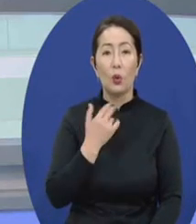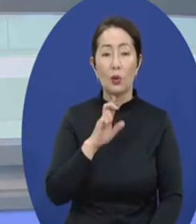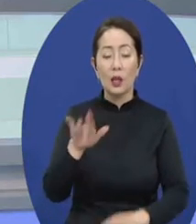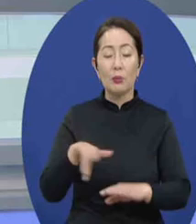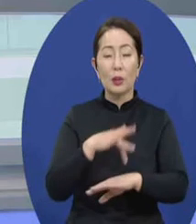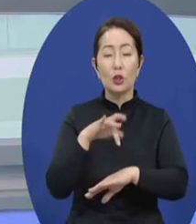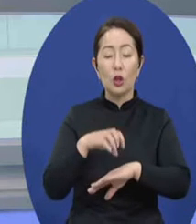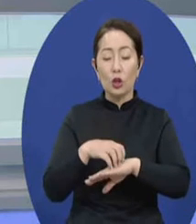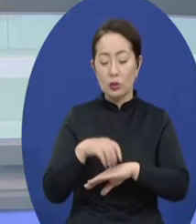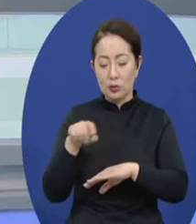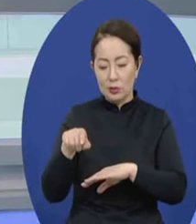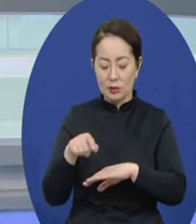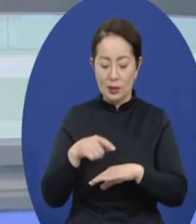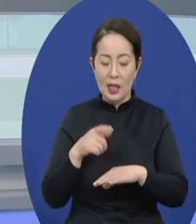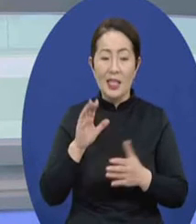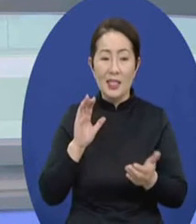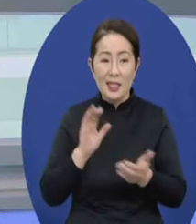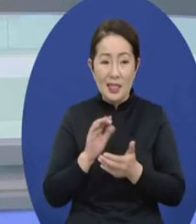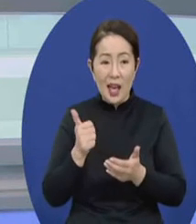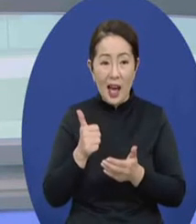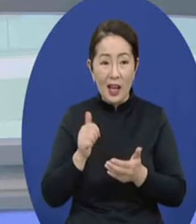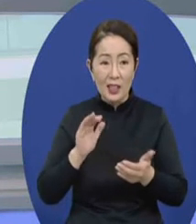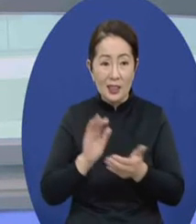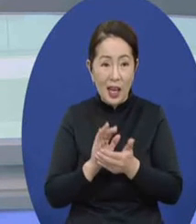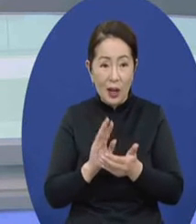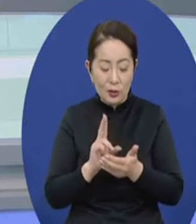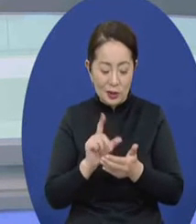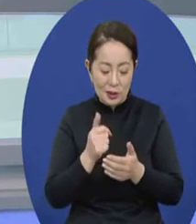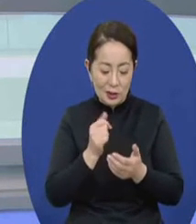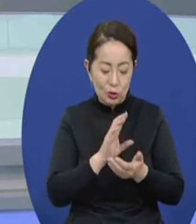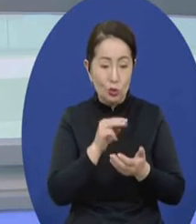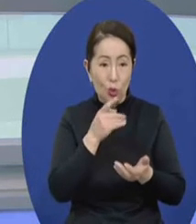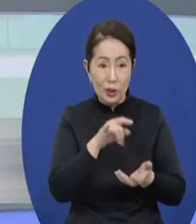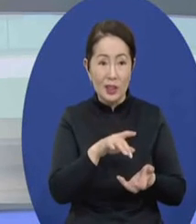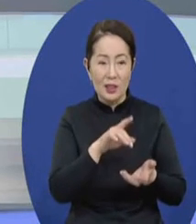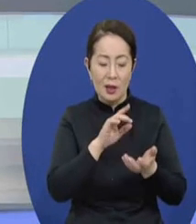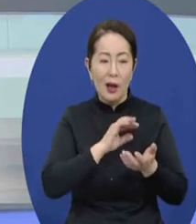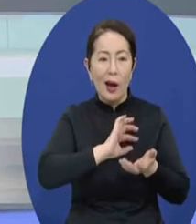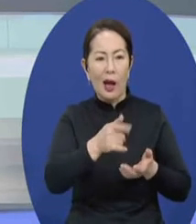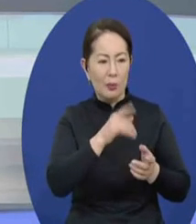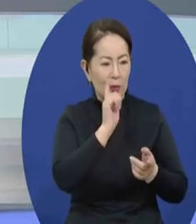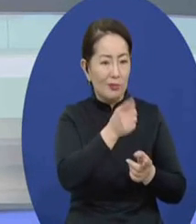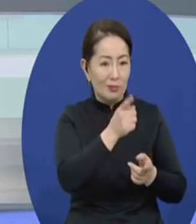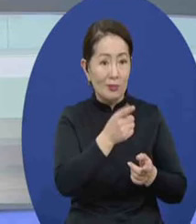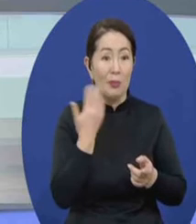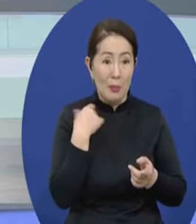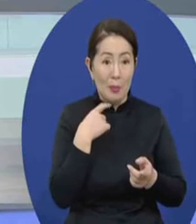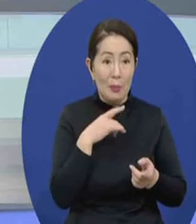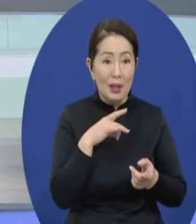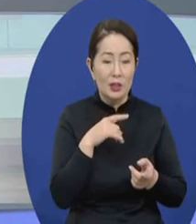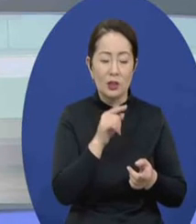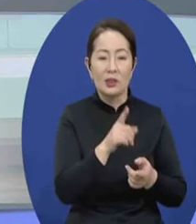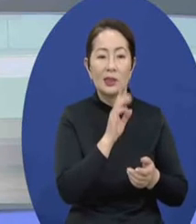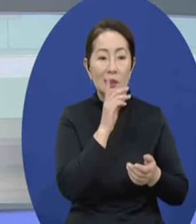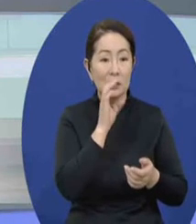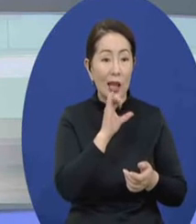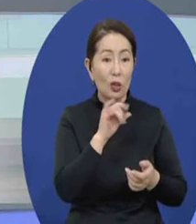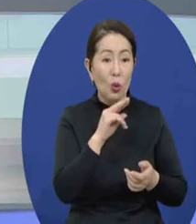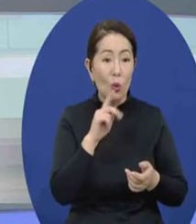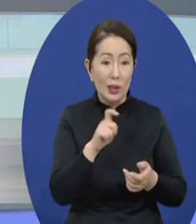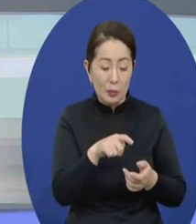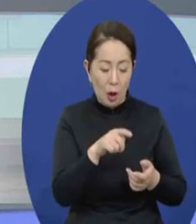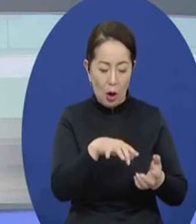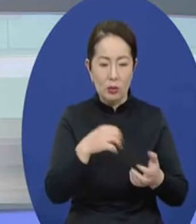Улаанбаатар хотоос сайжруулсан шахмал төвч гарахыг завдсан тохиолдолд зөвхөн сануулга харах хэмжээ авдаг байсан. За харин энэ сараас эхлээд сайжруулсан шахмал